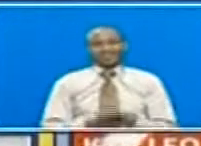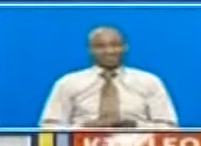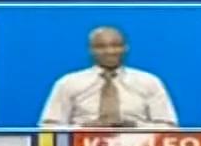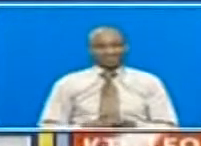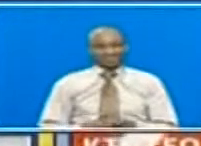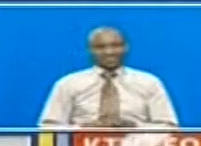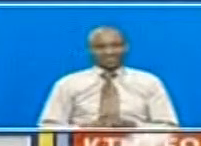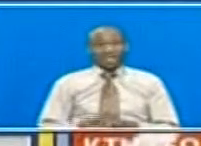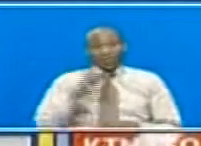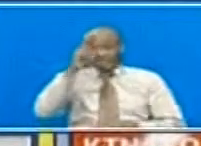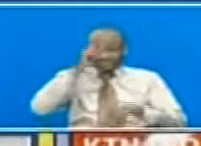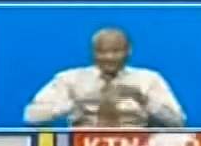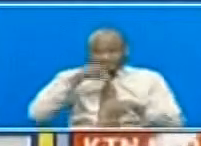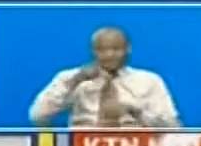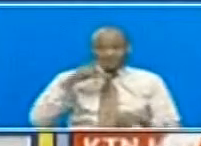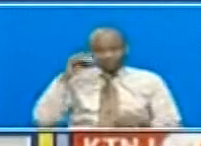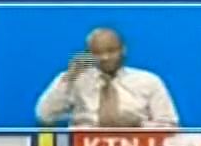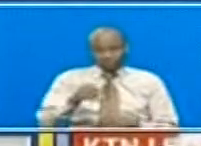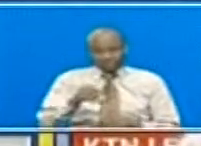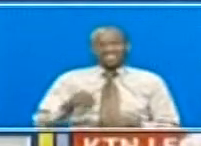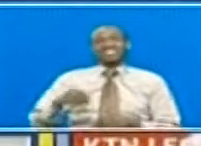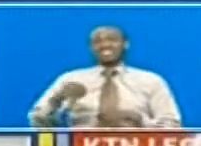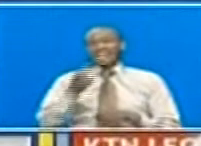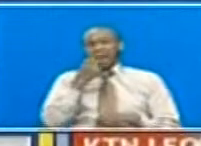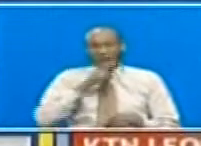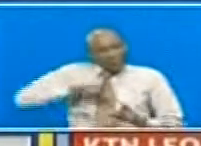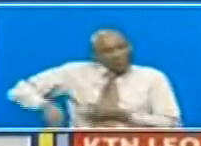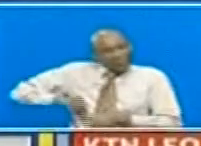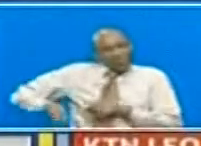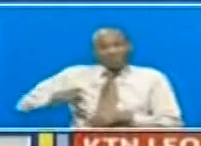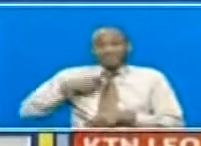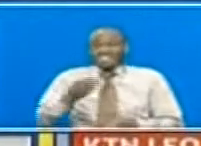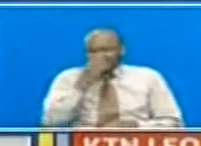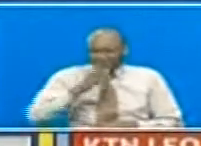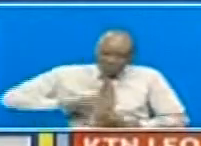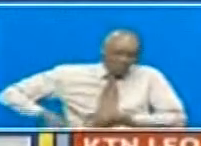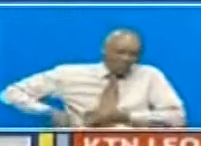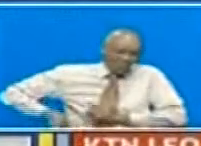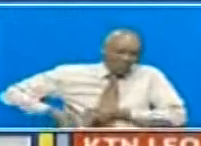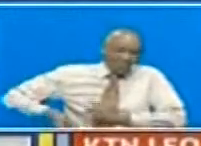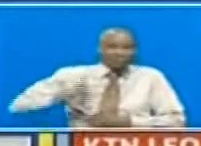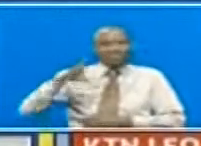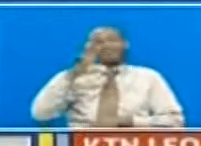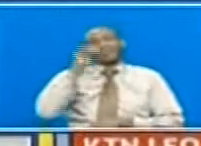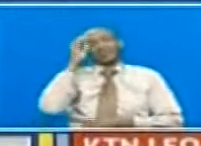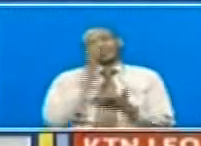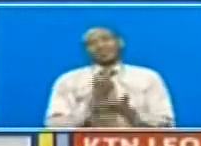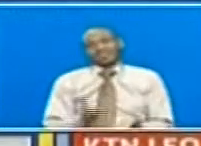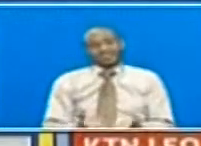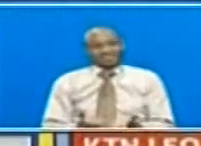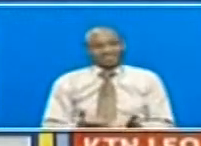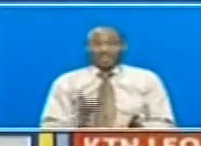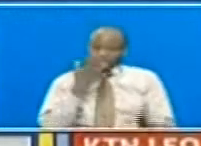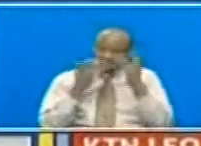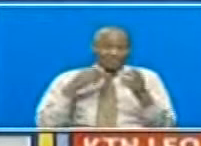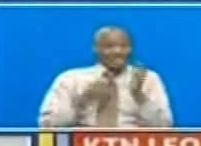Lakini aliniweza aliweza kutia dawa ya kuendesha ndani siku hiyo nikala. Sikulala nilala chooni. Sasa na mimi pengine